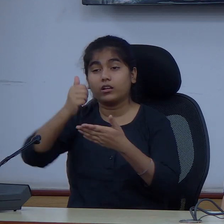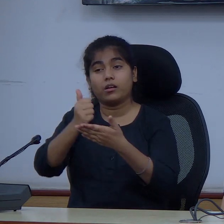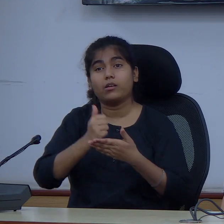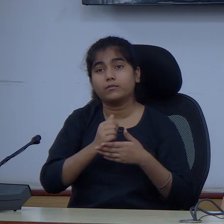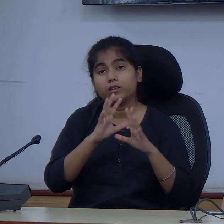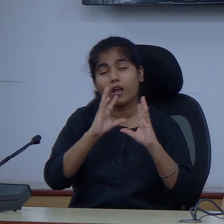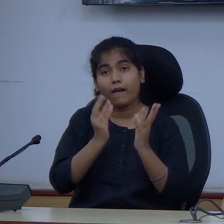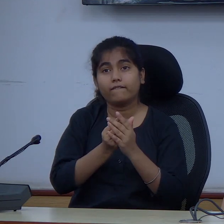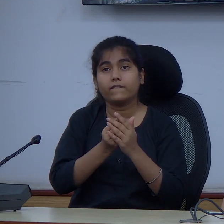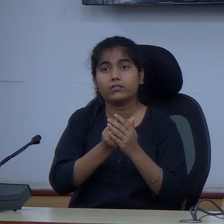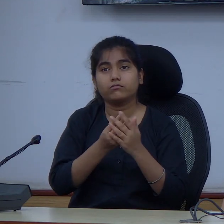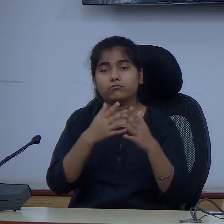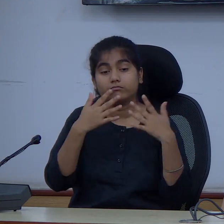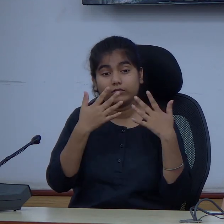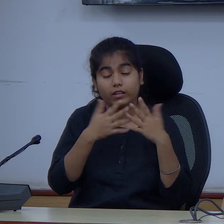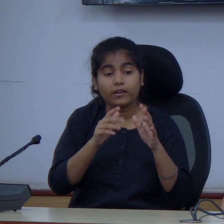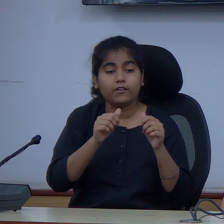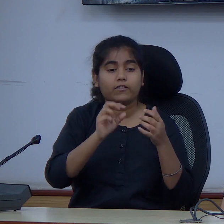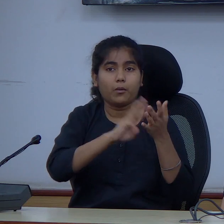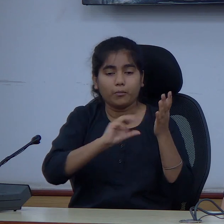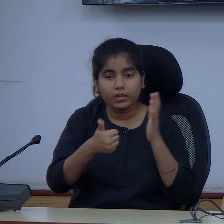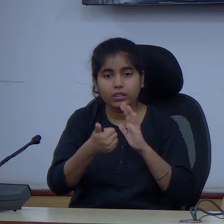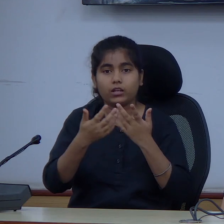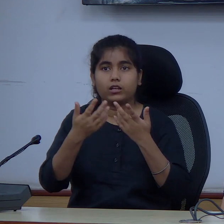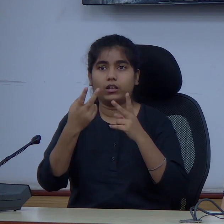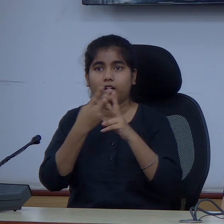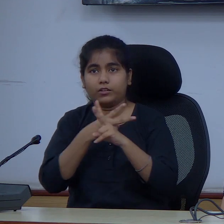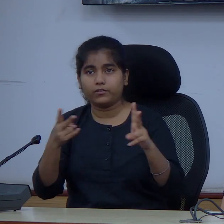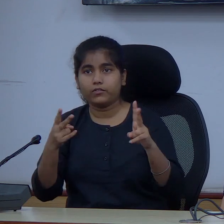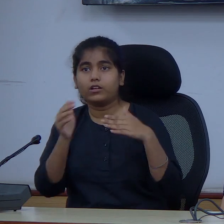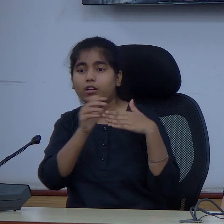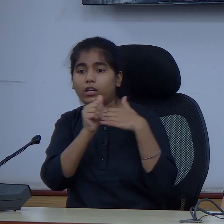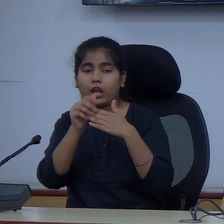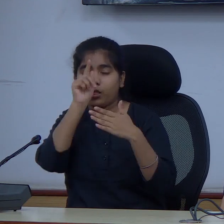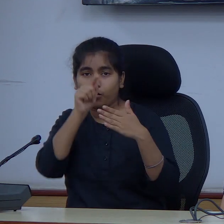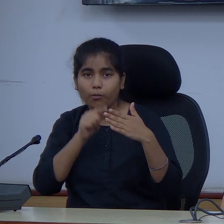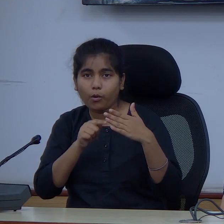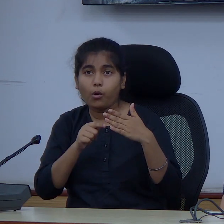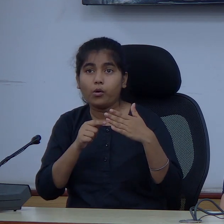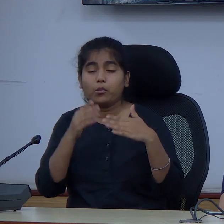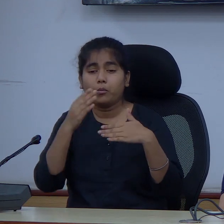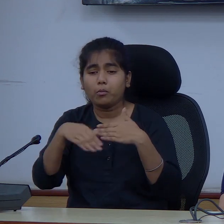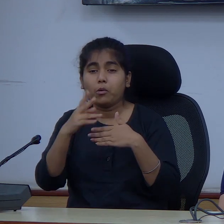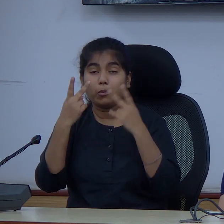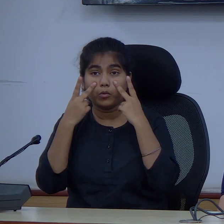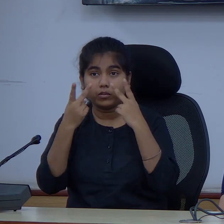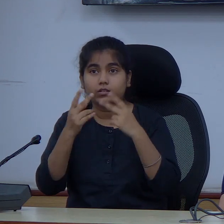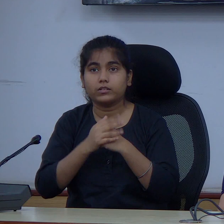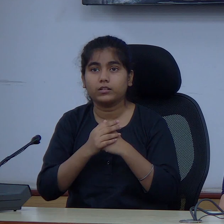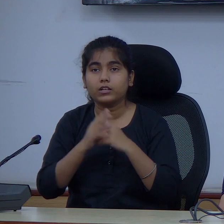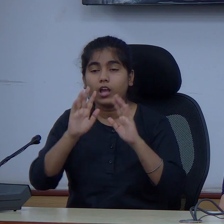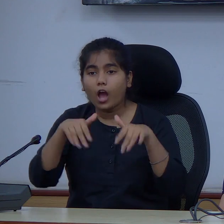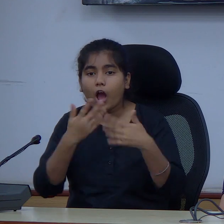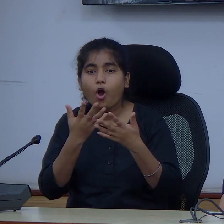है, सिर्फ सोच बदलने की बात है। और हम भारत सरकार द्वारा हर मंत्रालय में इस तरह के